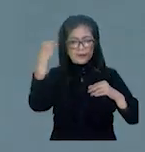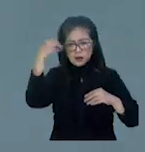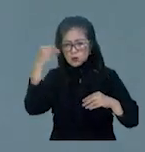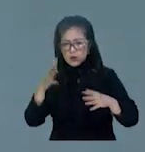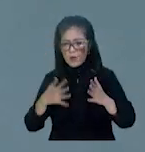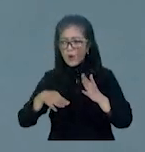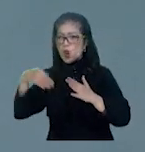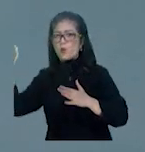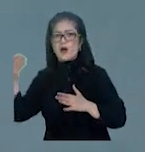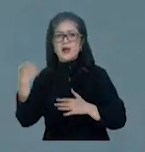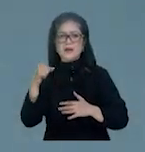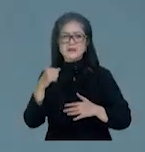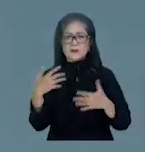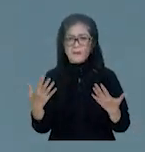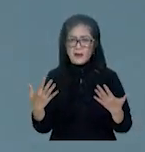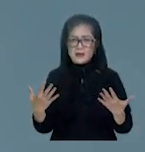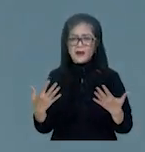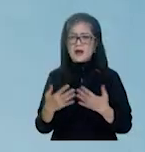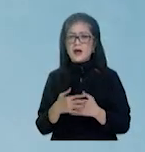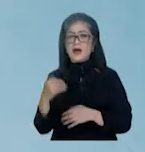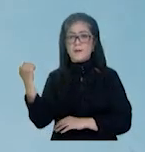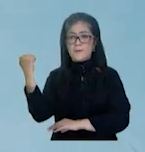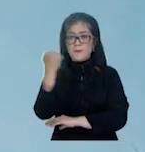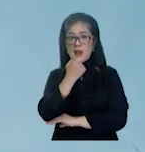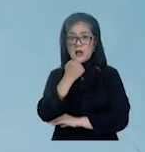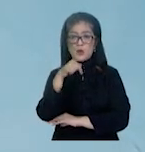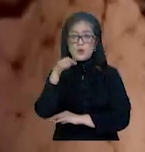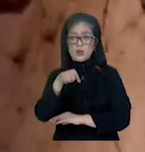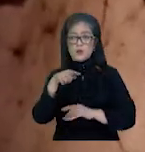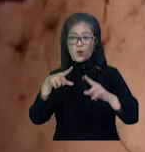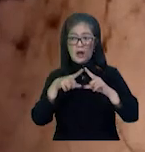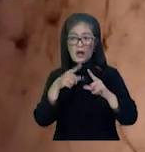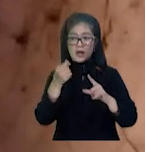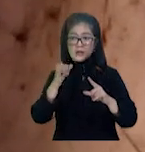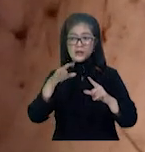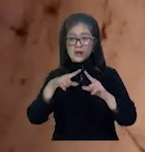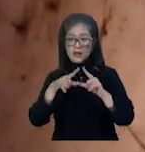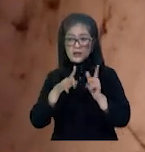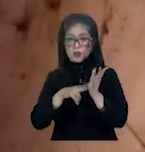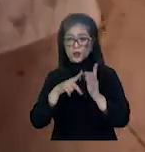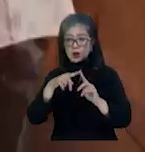keluar. Pelaku adalah Gangsar Arianto, kini ditahan di Polres Blora.